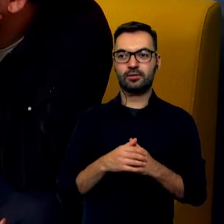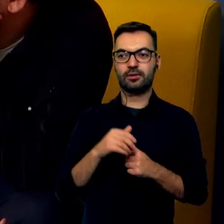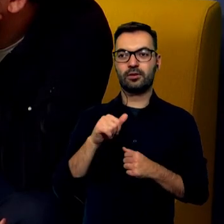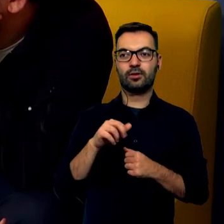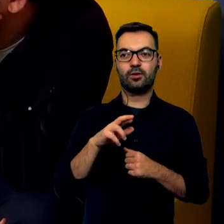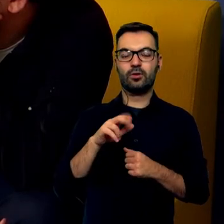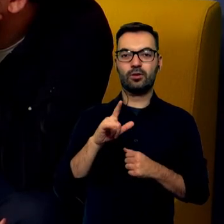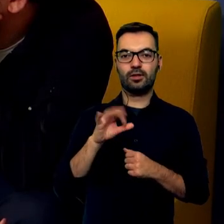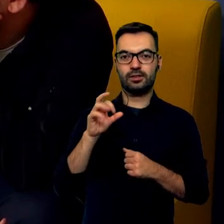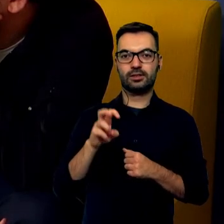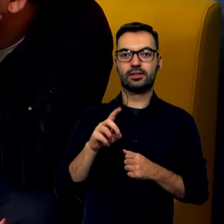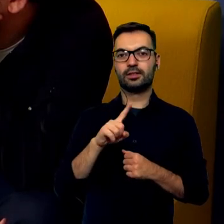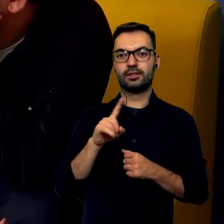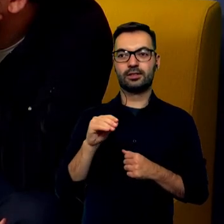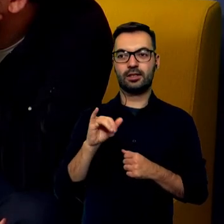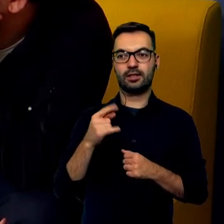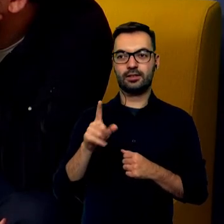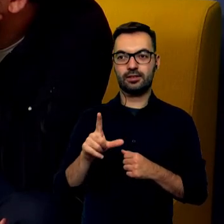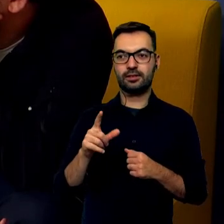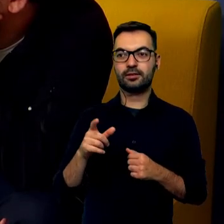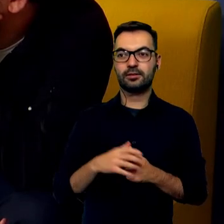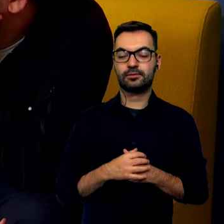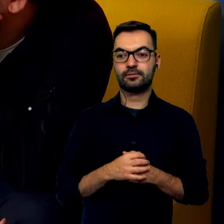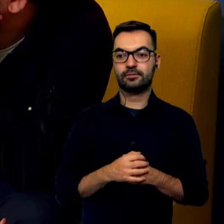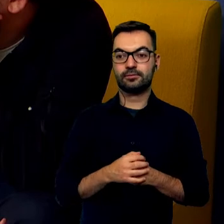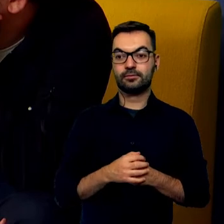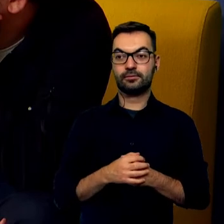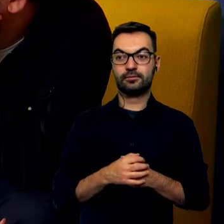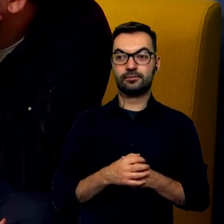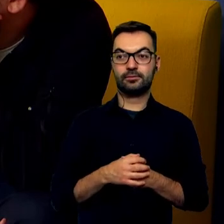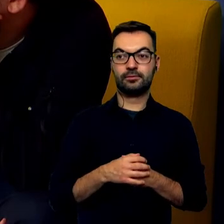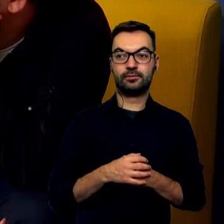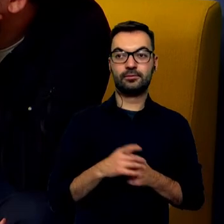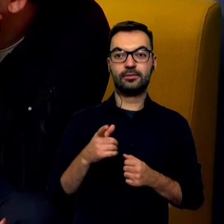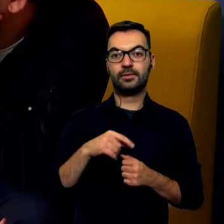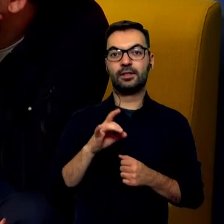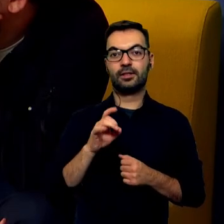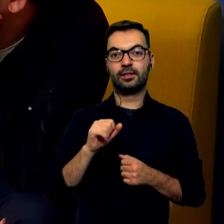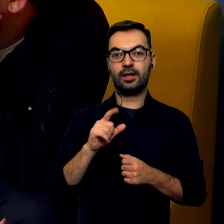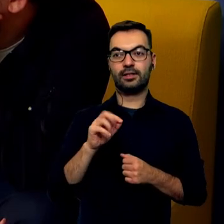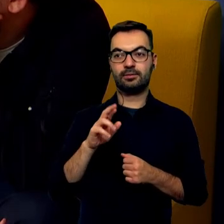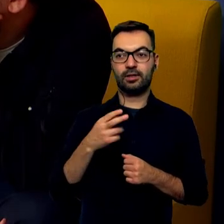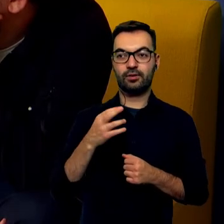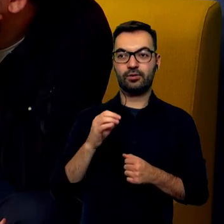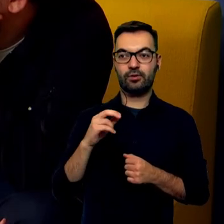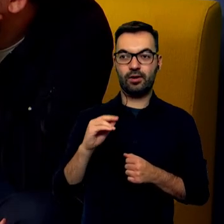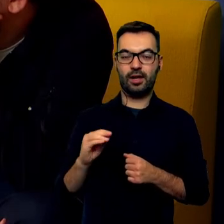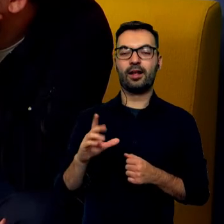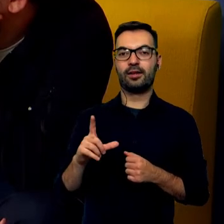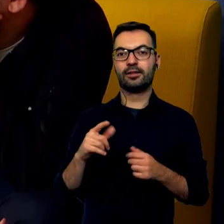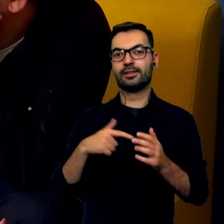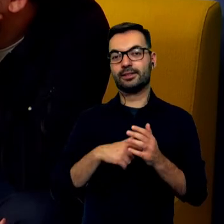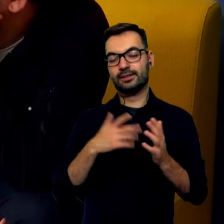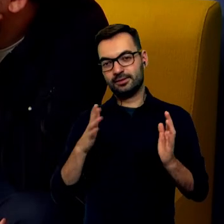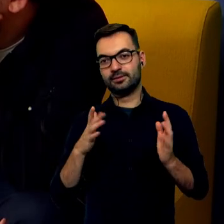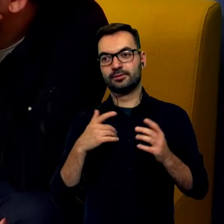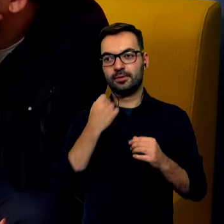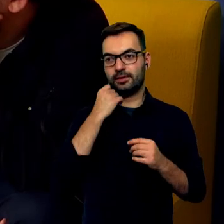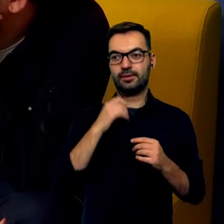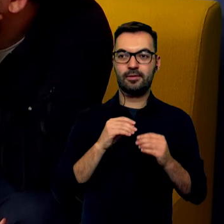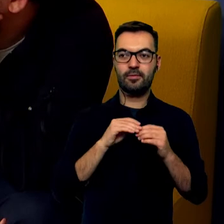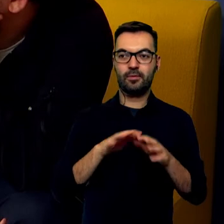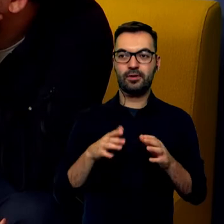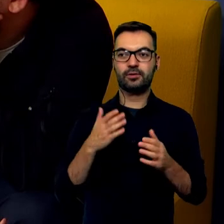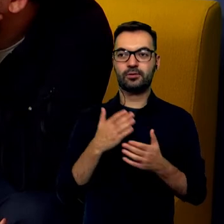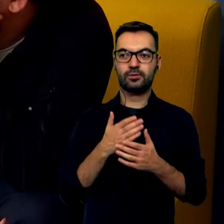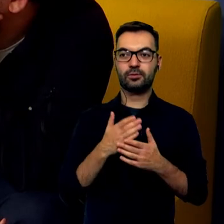Urlich Zeidl i paru innych reżyserów jak Gaspar Noé, no ale on już z tego takiego powiedzmy